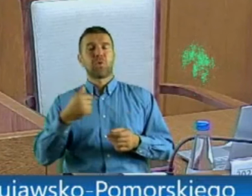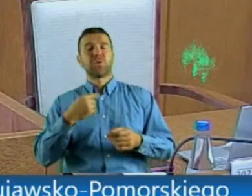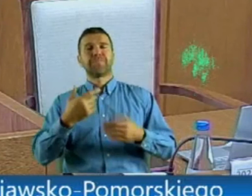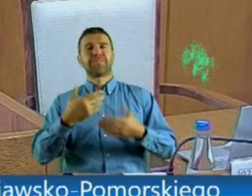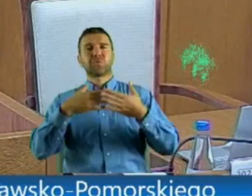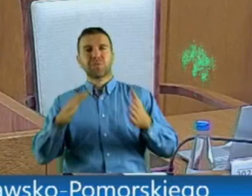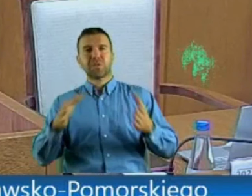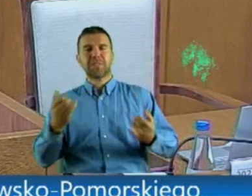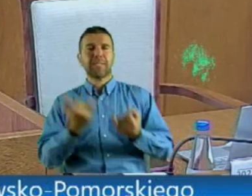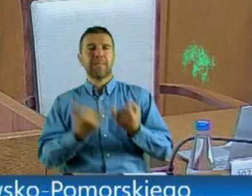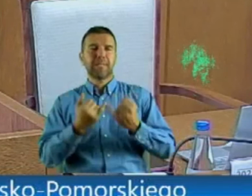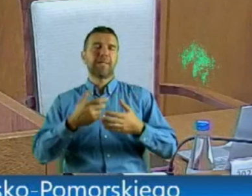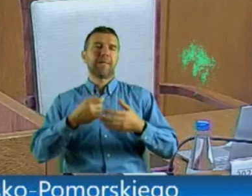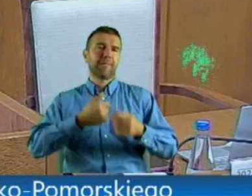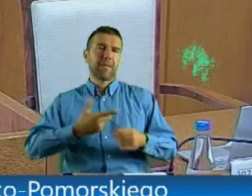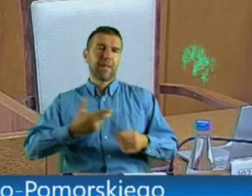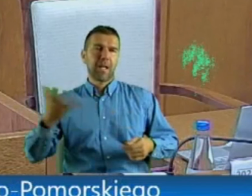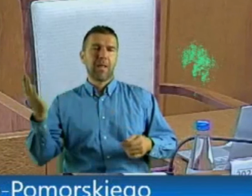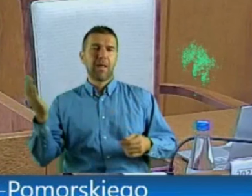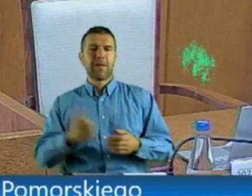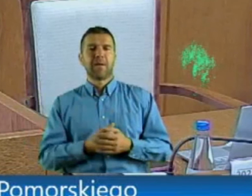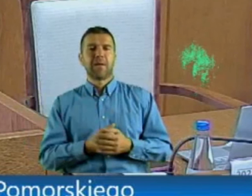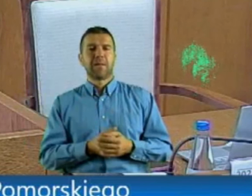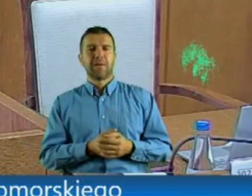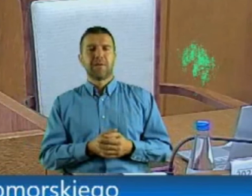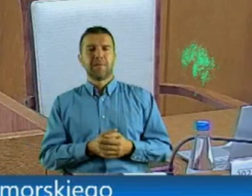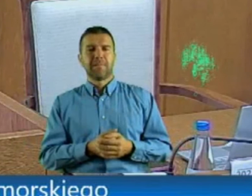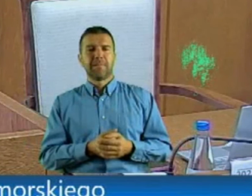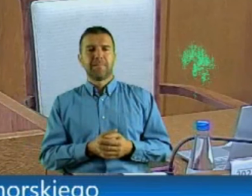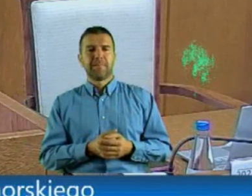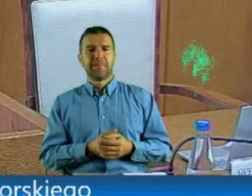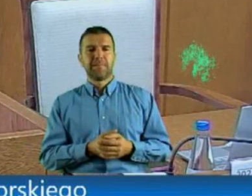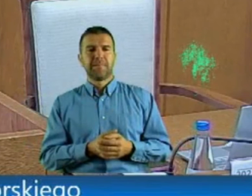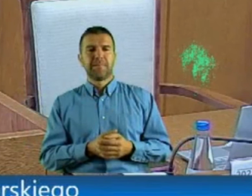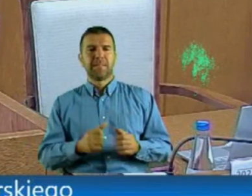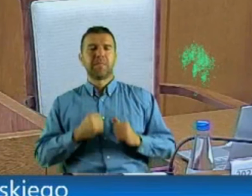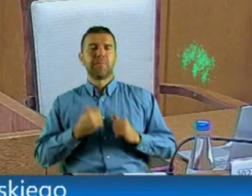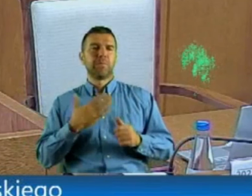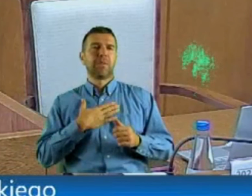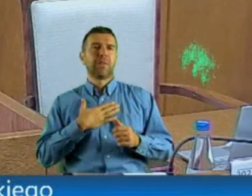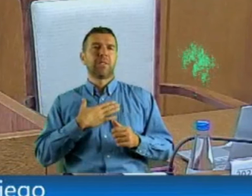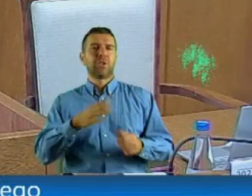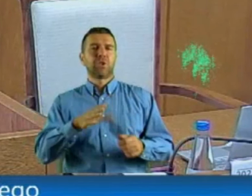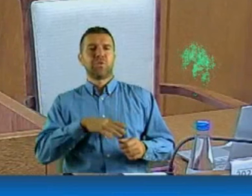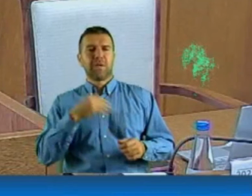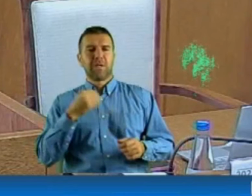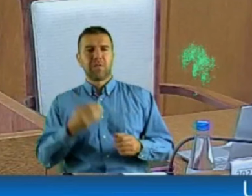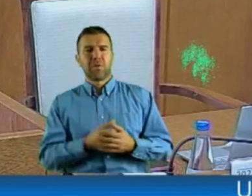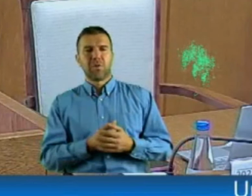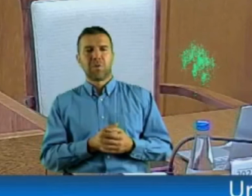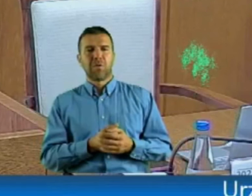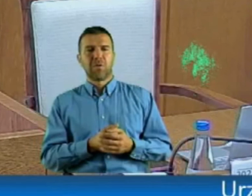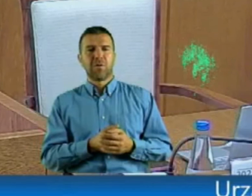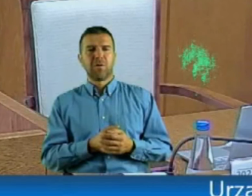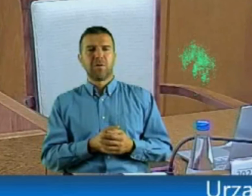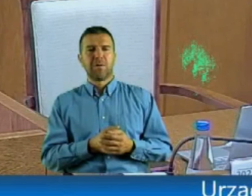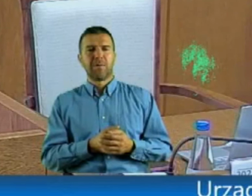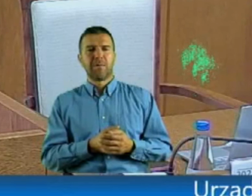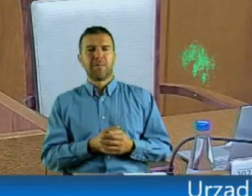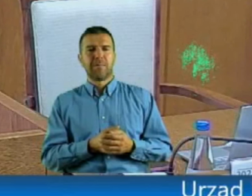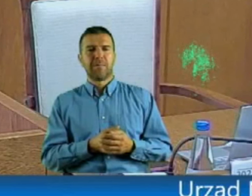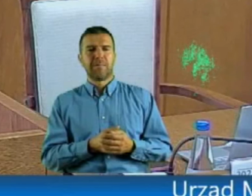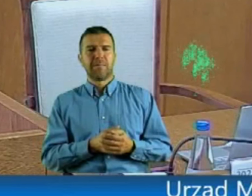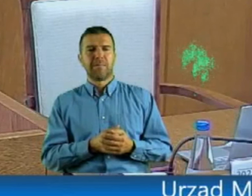wydarzeń towarzyszących temu jubileuszowi, żebyśmy świętowali to poprzez uczestnictwo